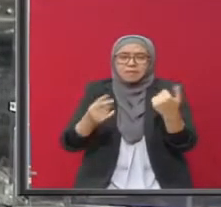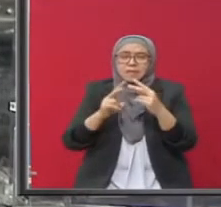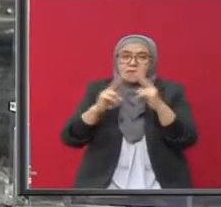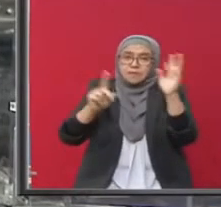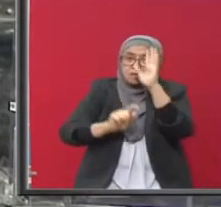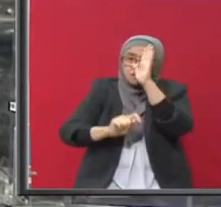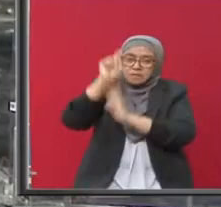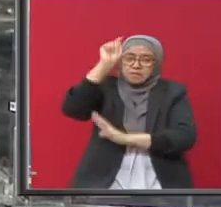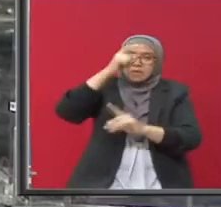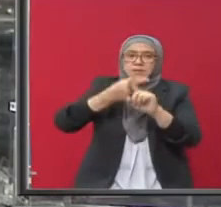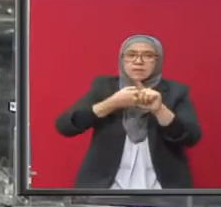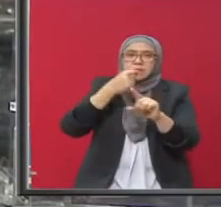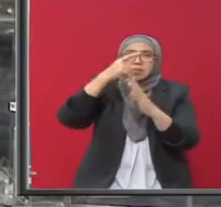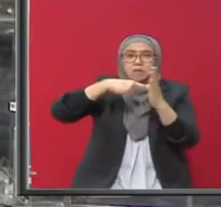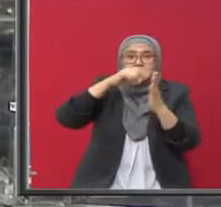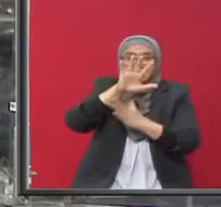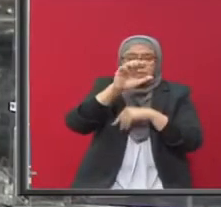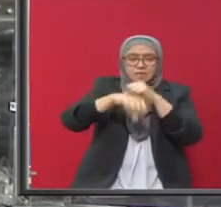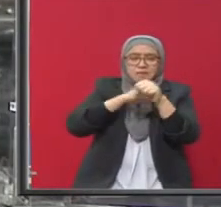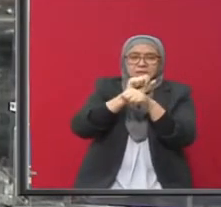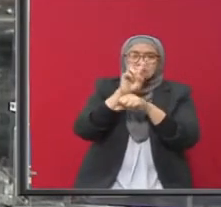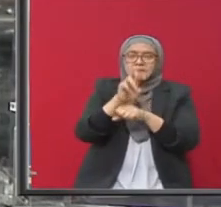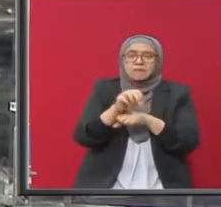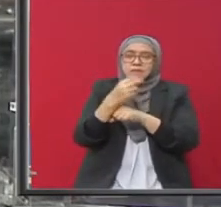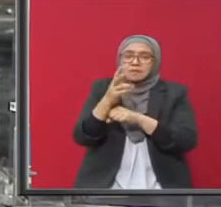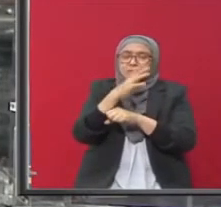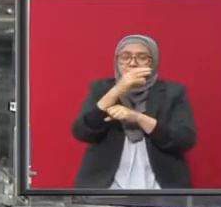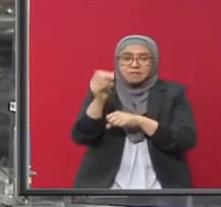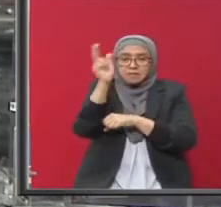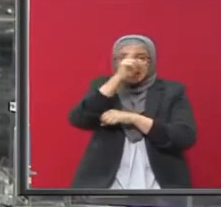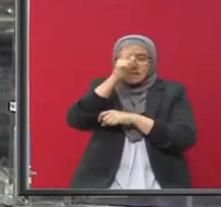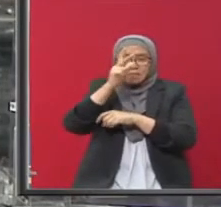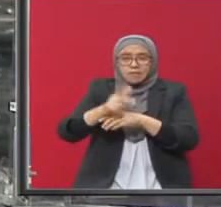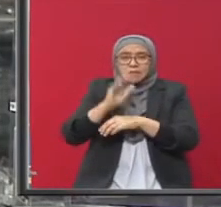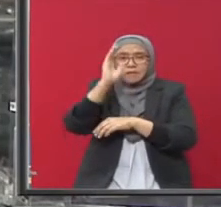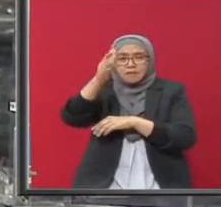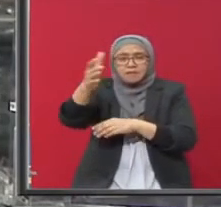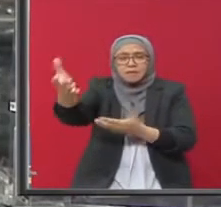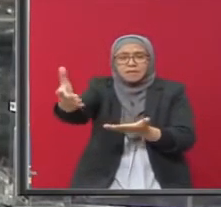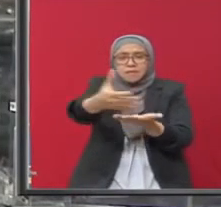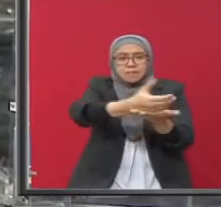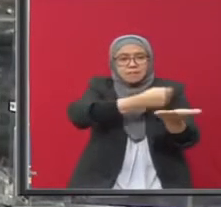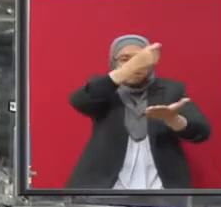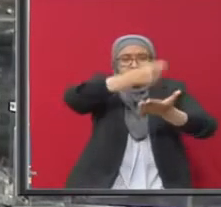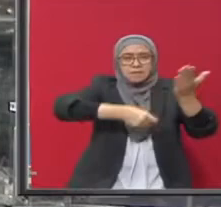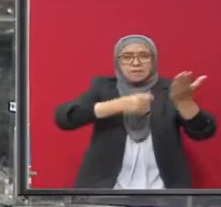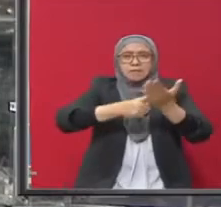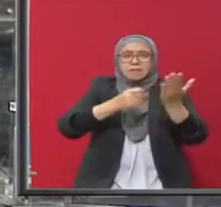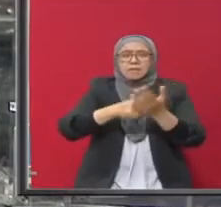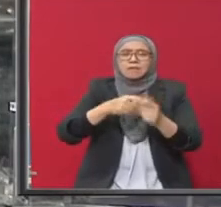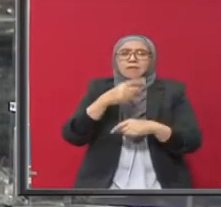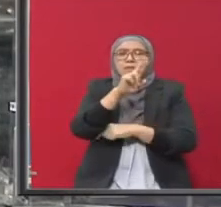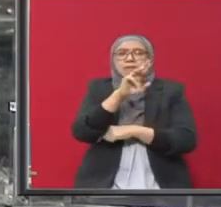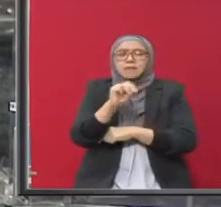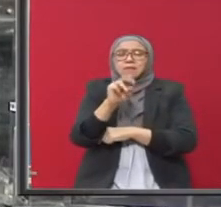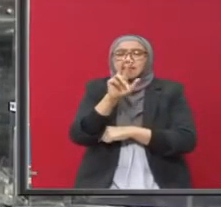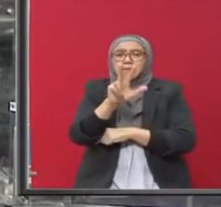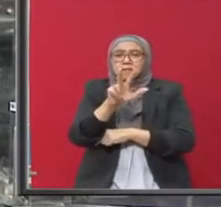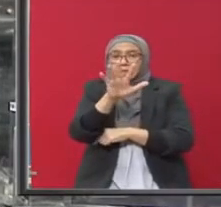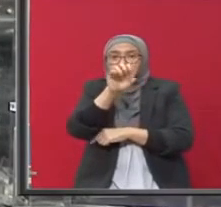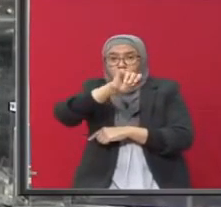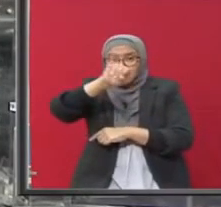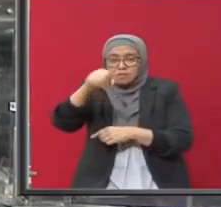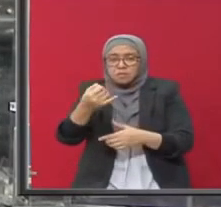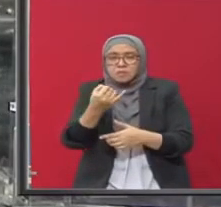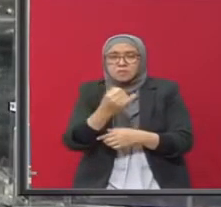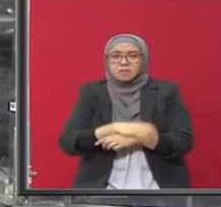2012 dan dijangka kerajaan akan mengutip cukai keuntungan sebanyak RM350 juta. Tahniah sekali lagi saya ucapkan.